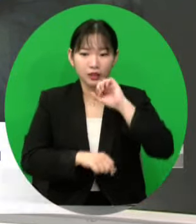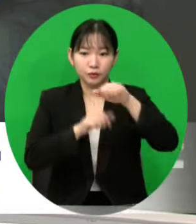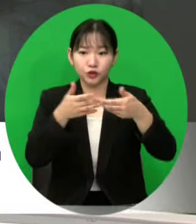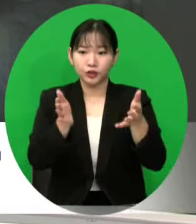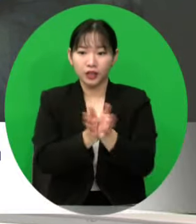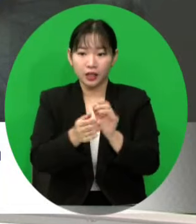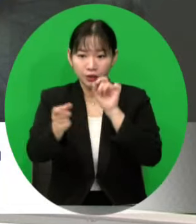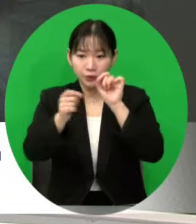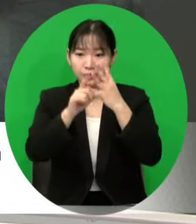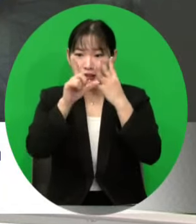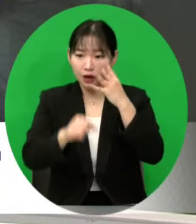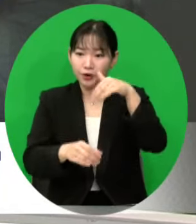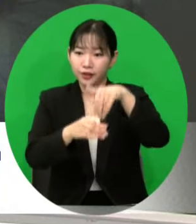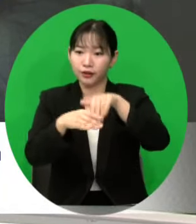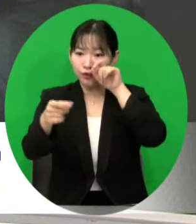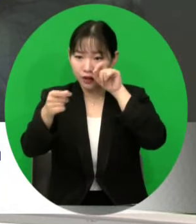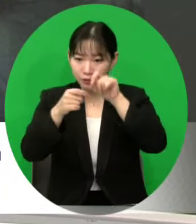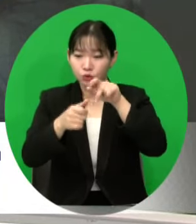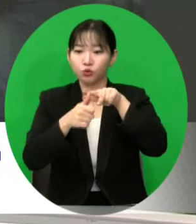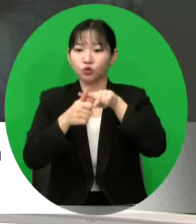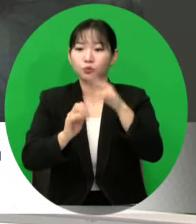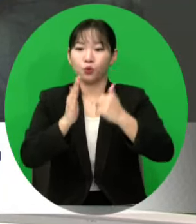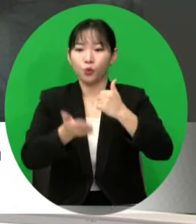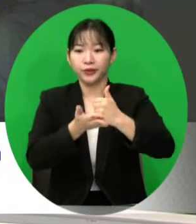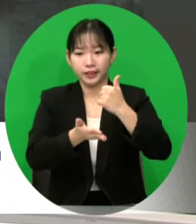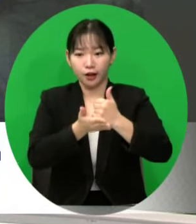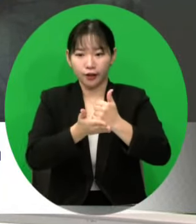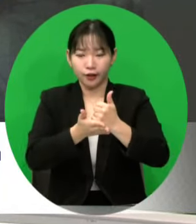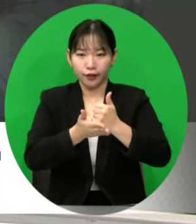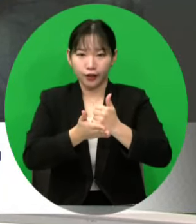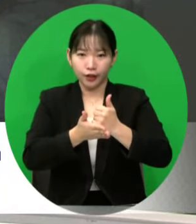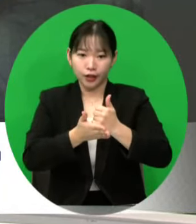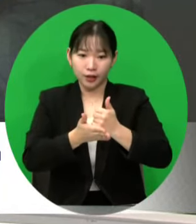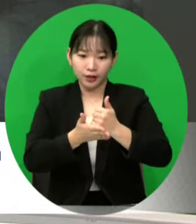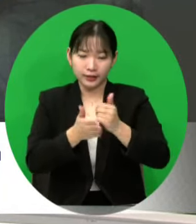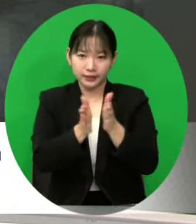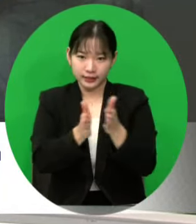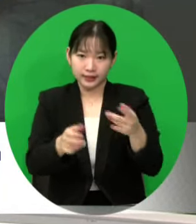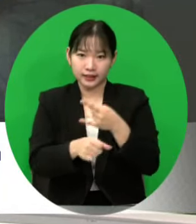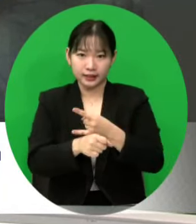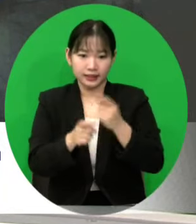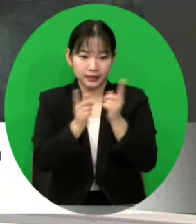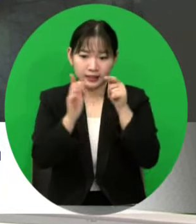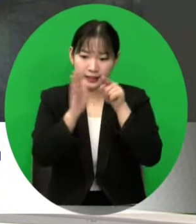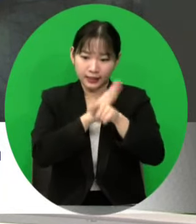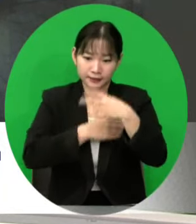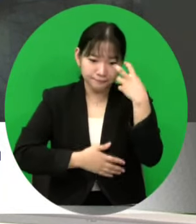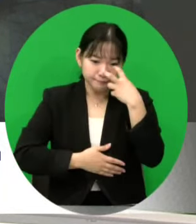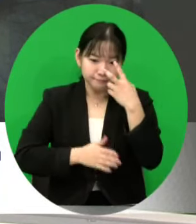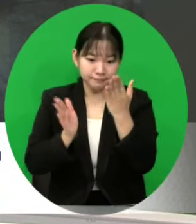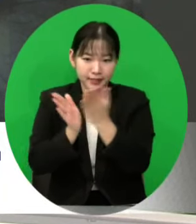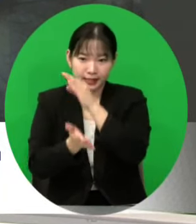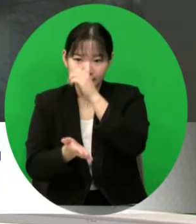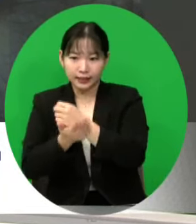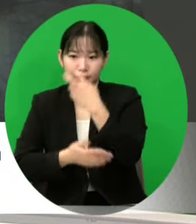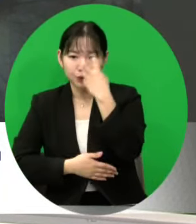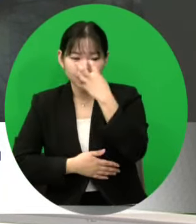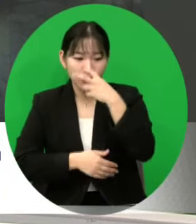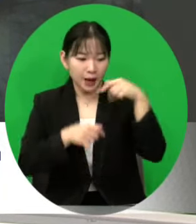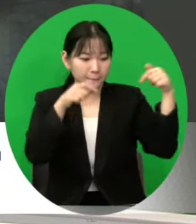더불어민주당이 오는 4월 총선을 앞두고 후보 공천 작업에 들어갔습니다. 현장 실사와 적합도 조사, 후보자 면접을